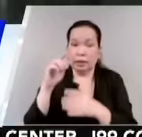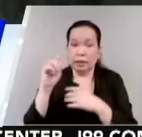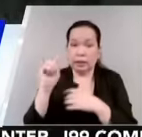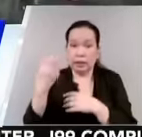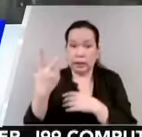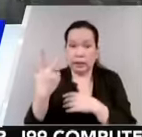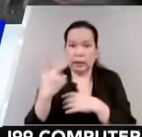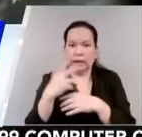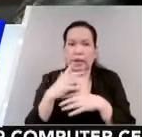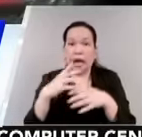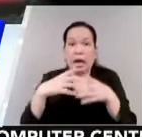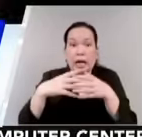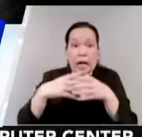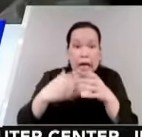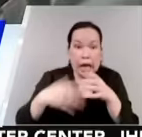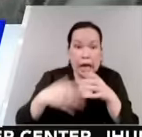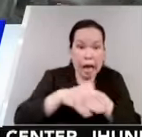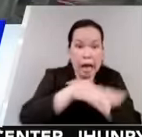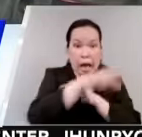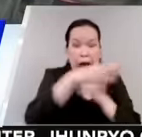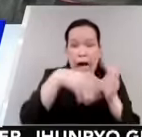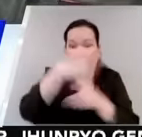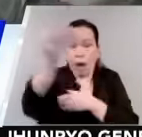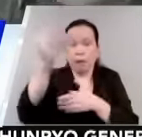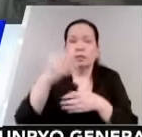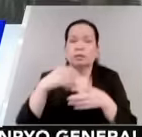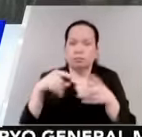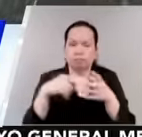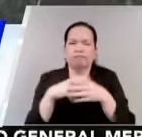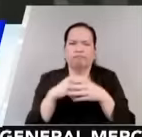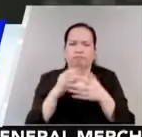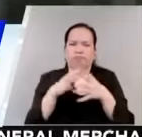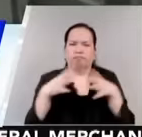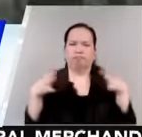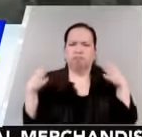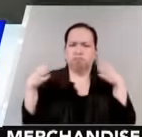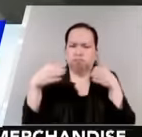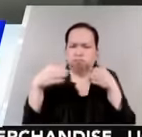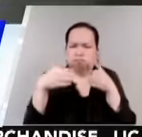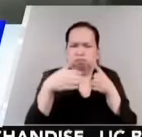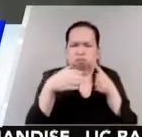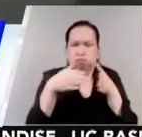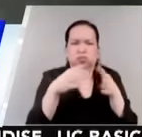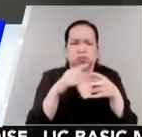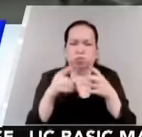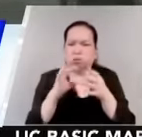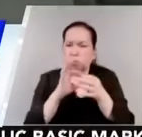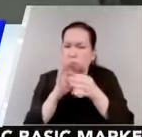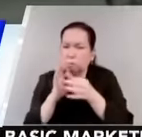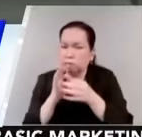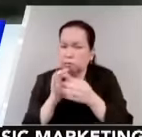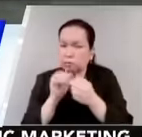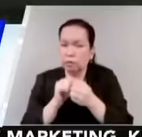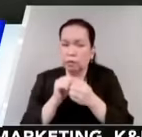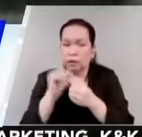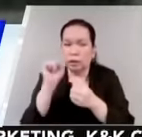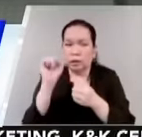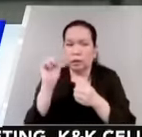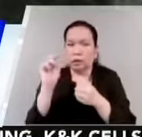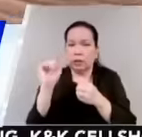Ayon sa MIAA, nakipag-coordinate daw sila sa Skyway at Pasay LGU para maibsan ang pagsisikip ng traffic